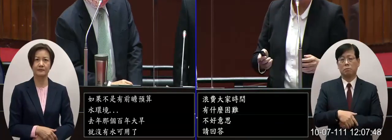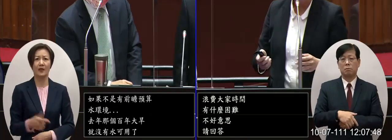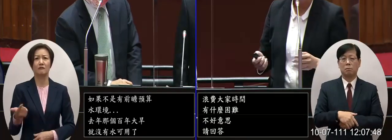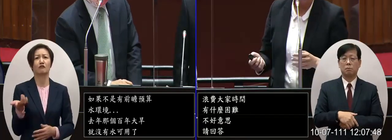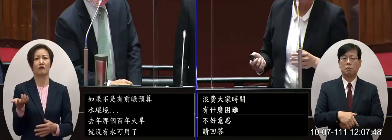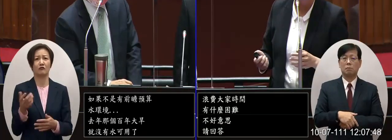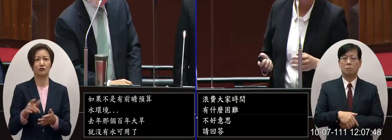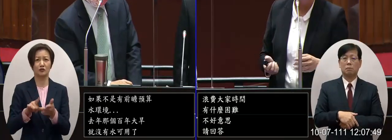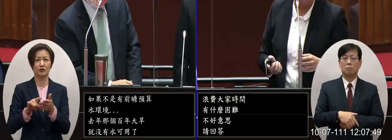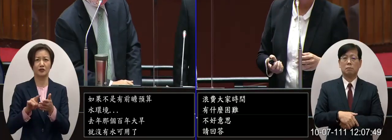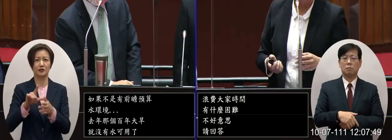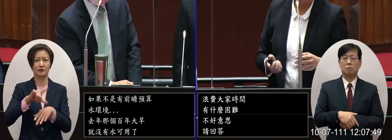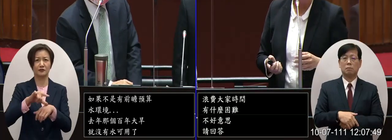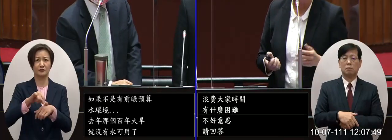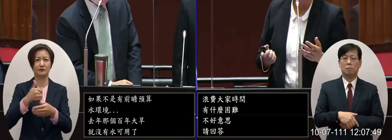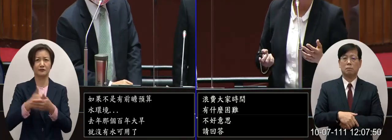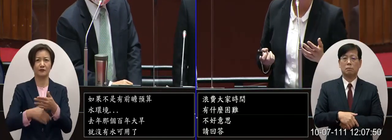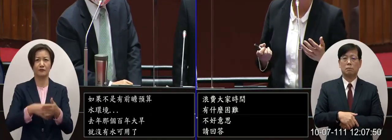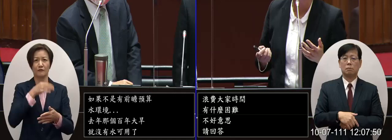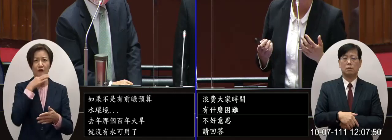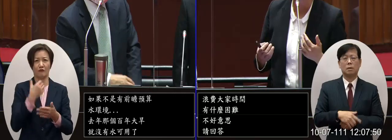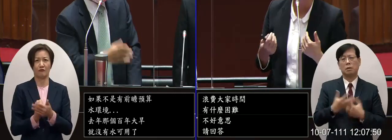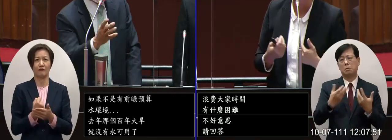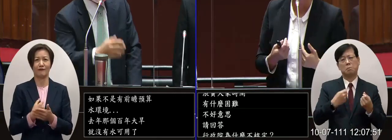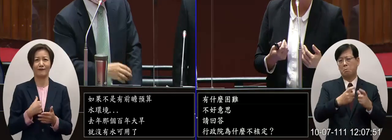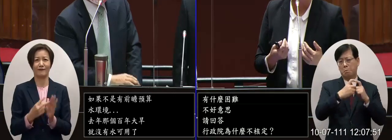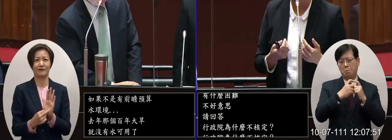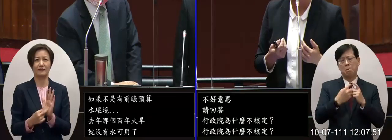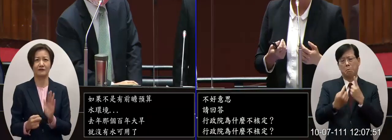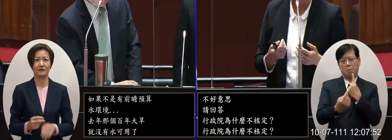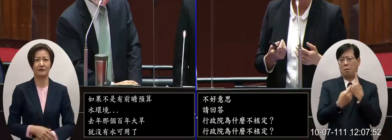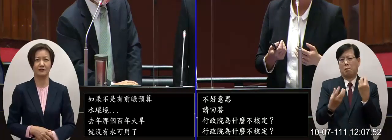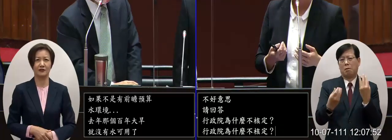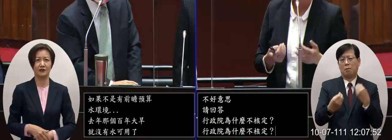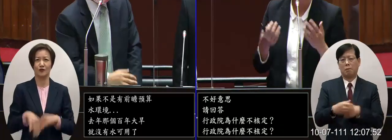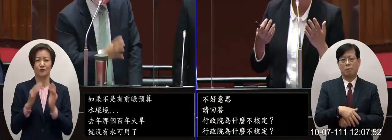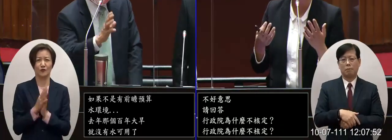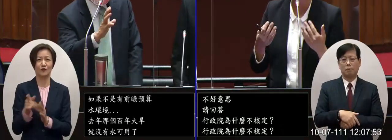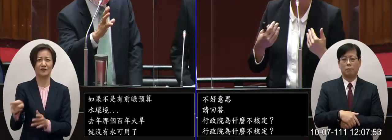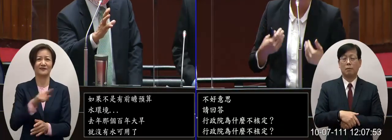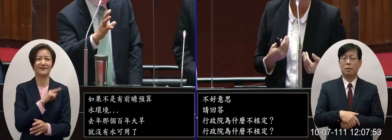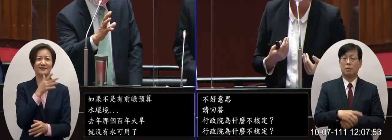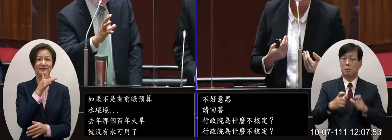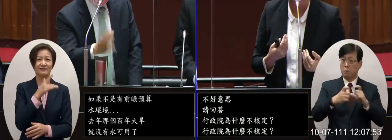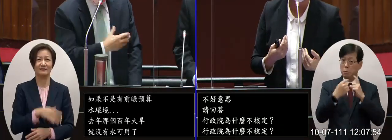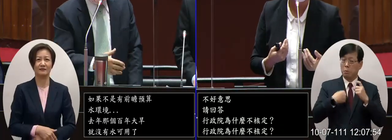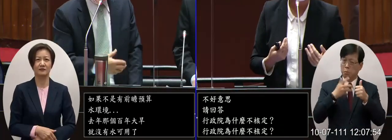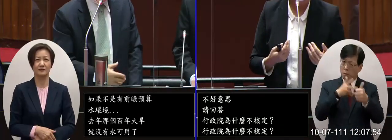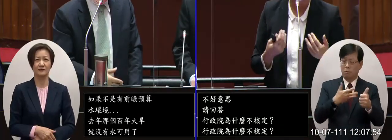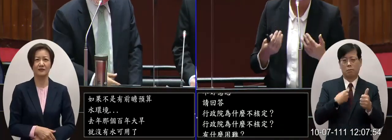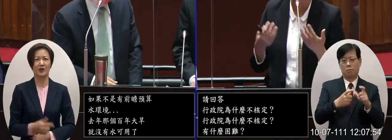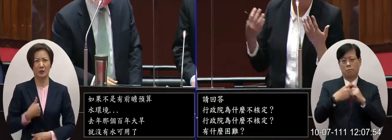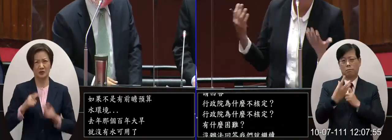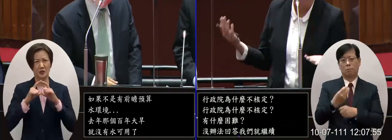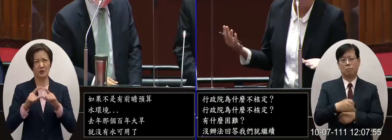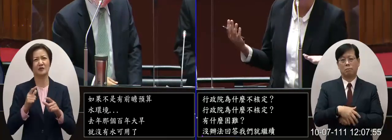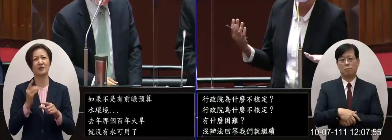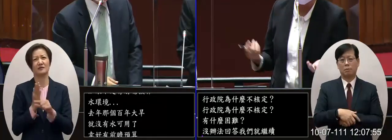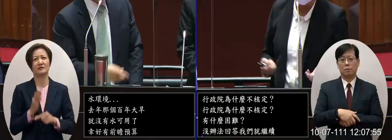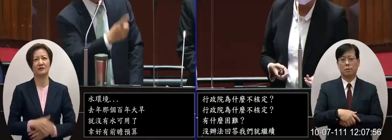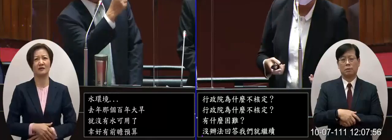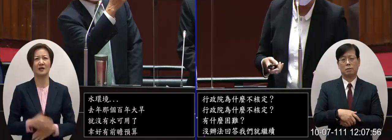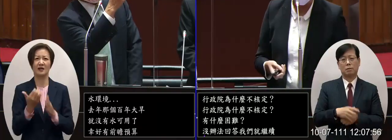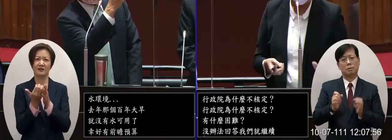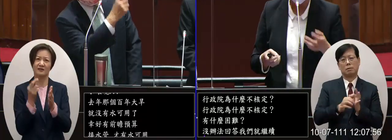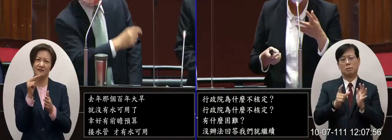都要讲要我讲啊，无要红讲啊 你。你无问， 你 无回答。 你家己讲讲的啊，你从。 你无回答我的问题。 我得回答前瞻预算